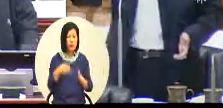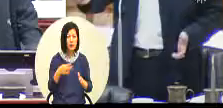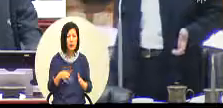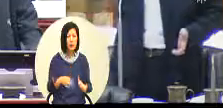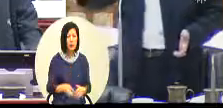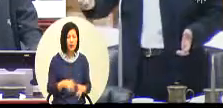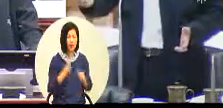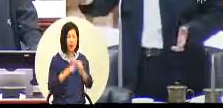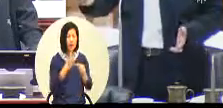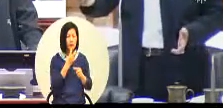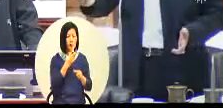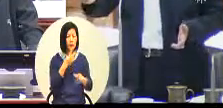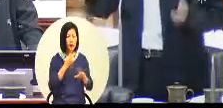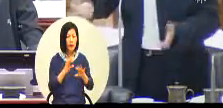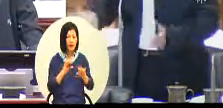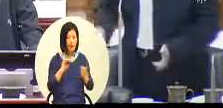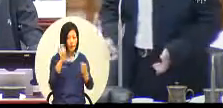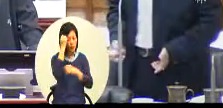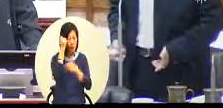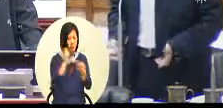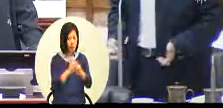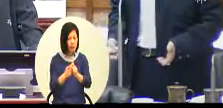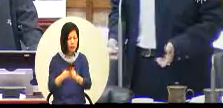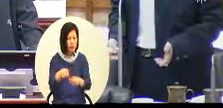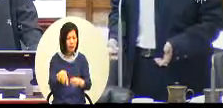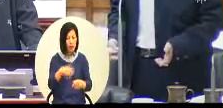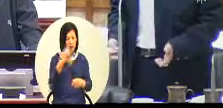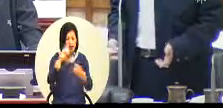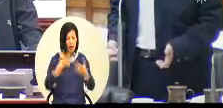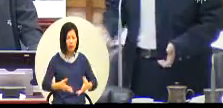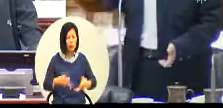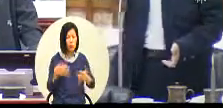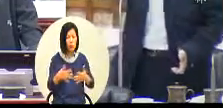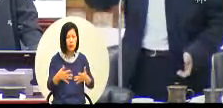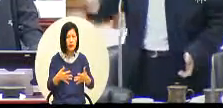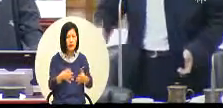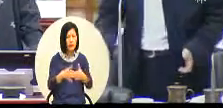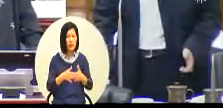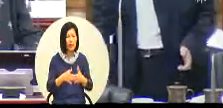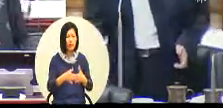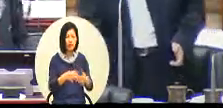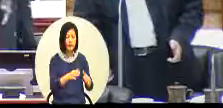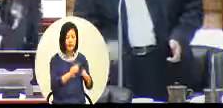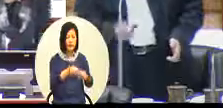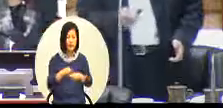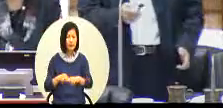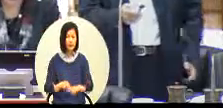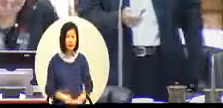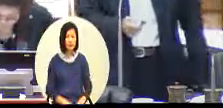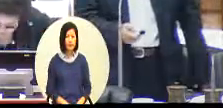个中央跟地方市长更能够重视这个问题，好不好？你请坐， 谢谢。